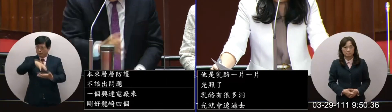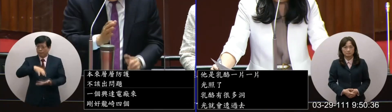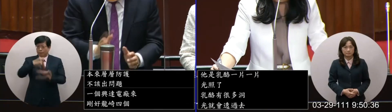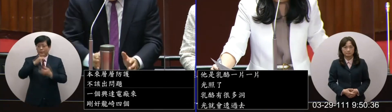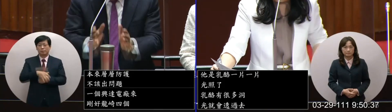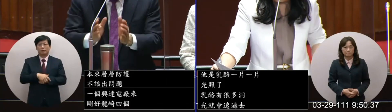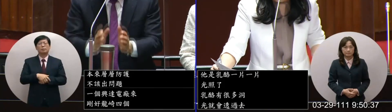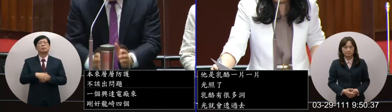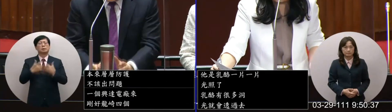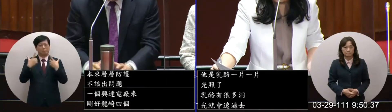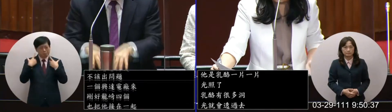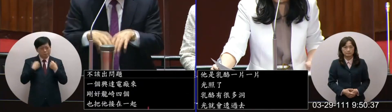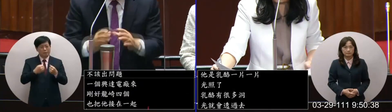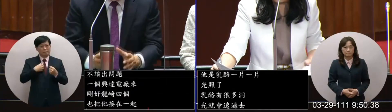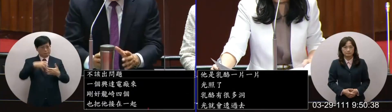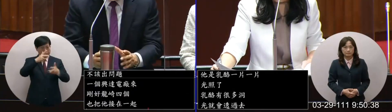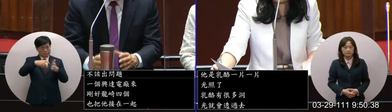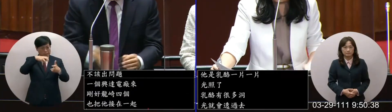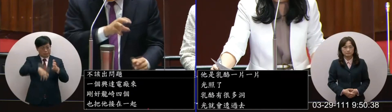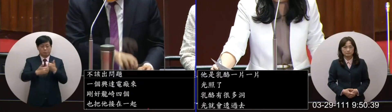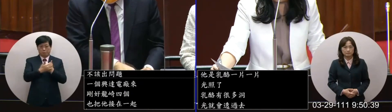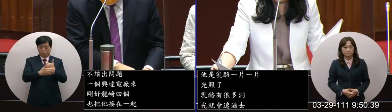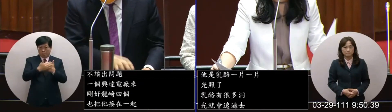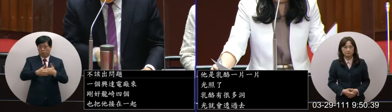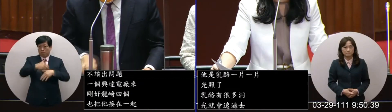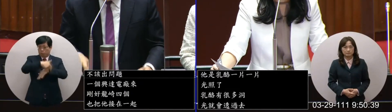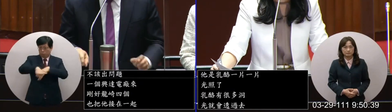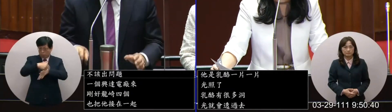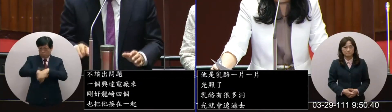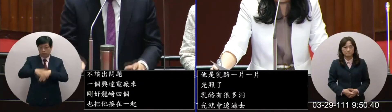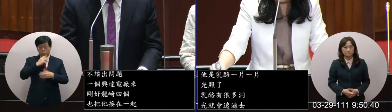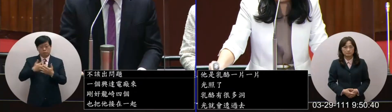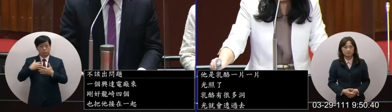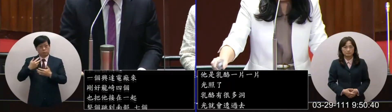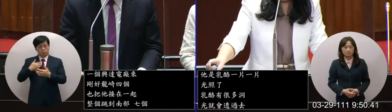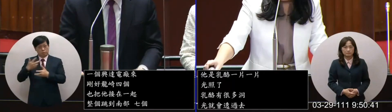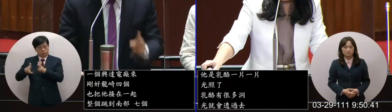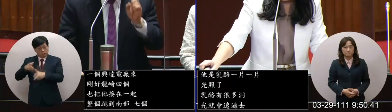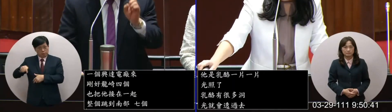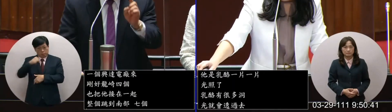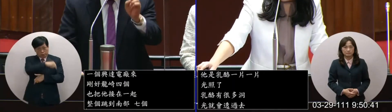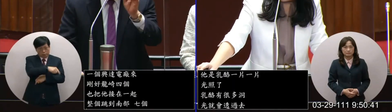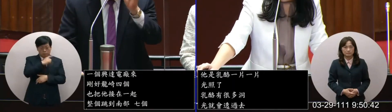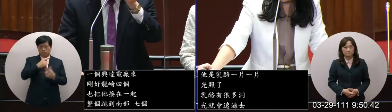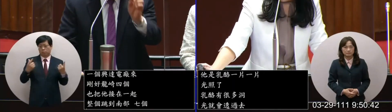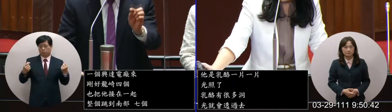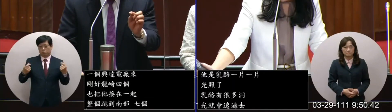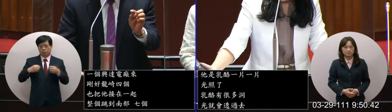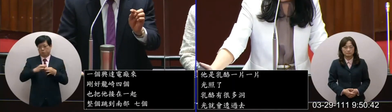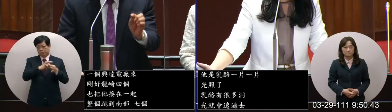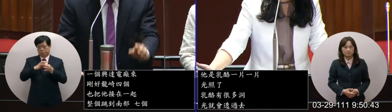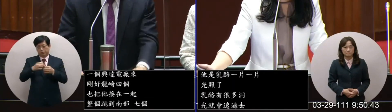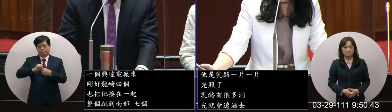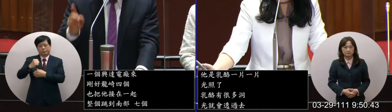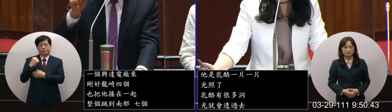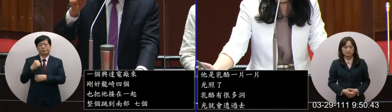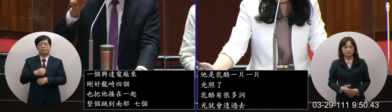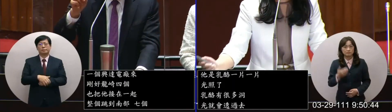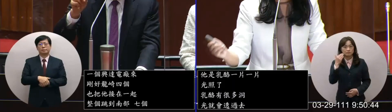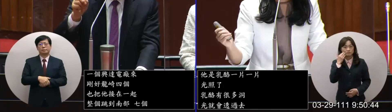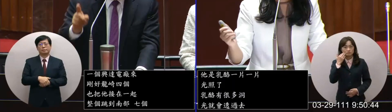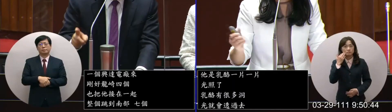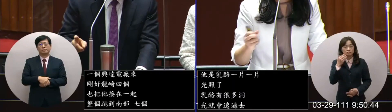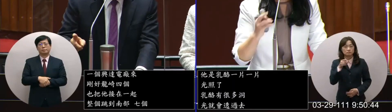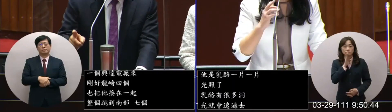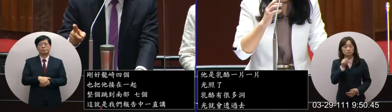一直讲，要把厂里面的防护机制。长王之间的防护机制都要来让它加强。 所以如果既然